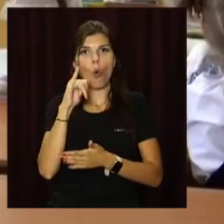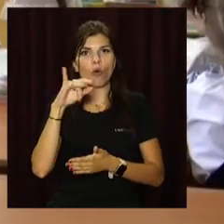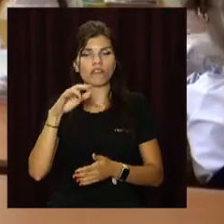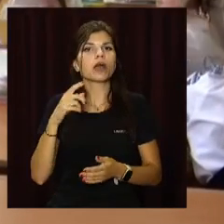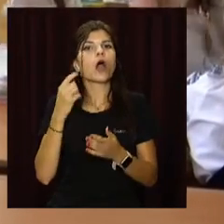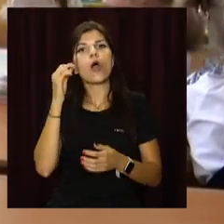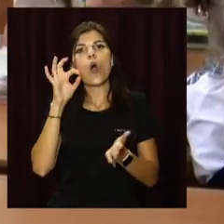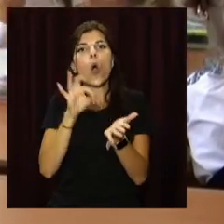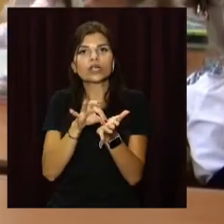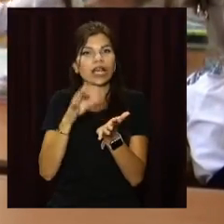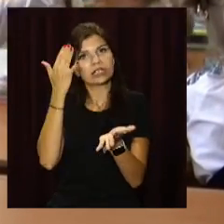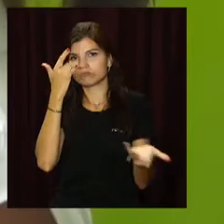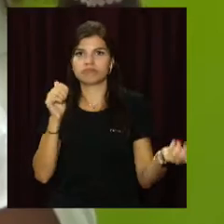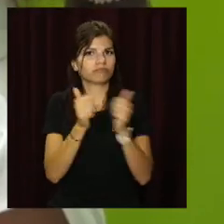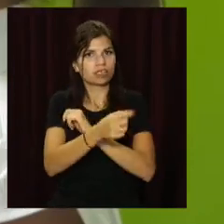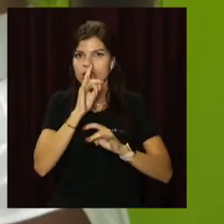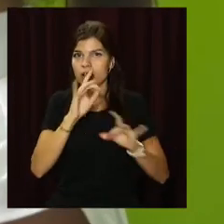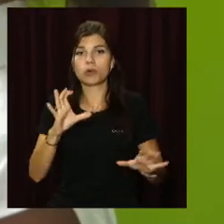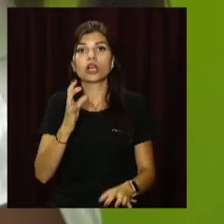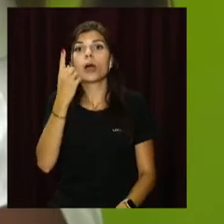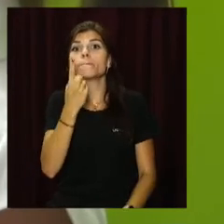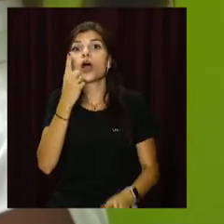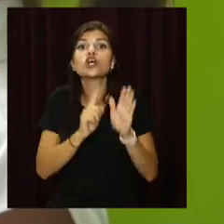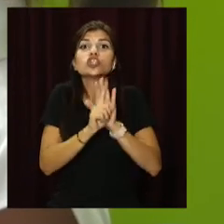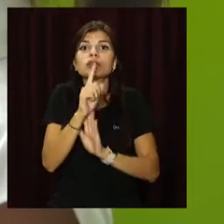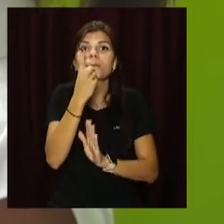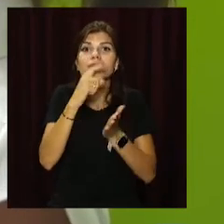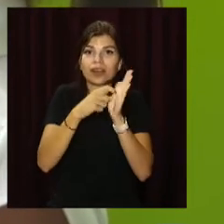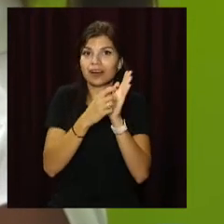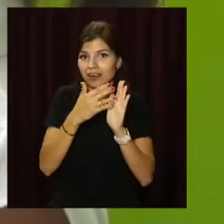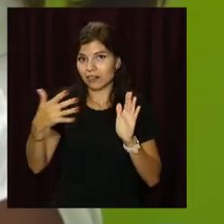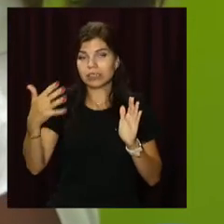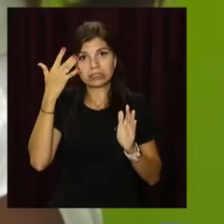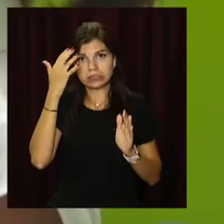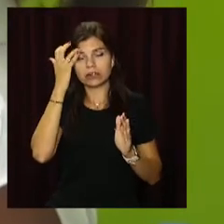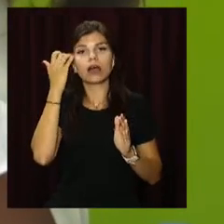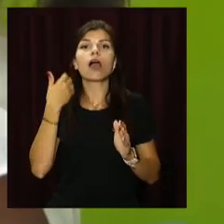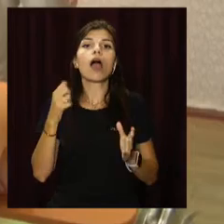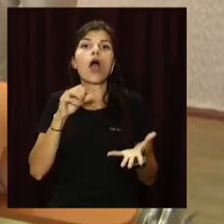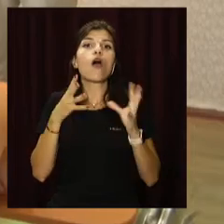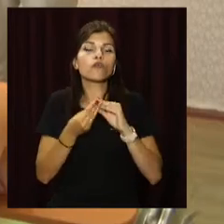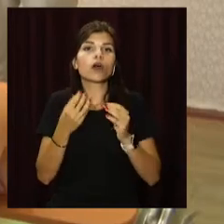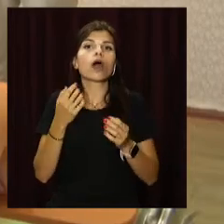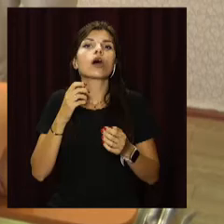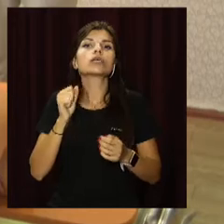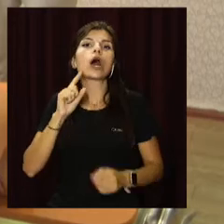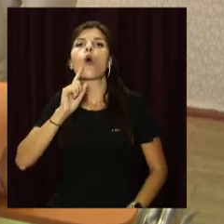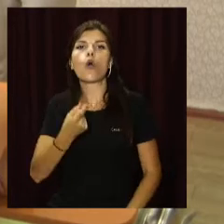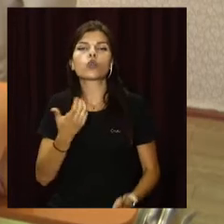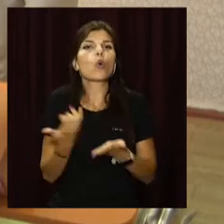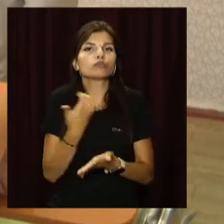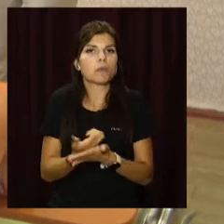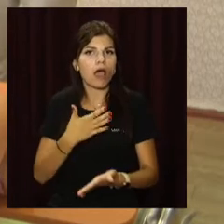УМОН закликають ввести оцінювання з перших днів навчання, а підсумковим оцінюванням підбивати успішність за рік. Крім того,